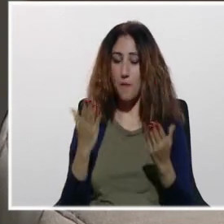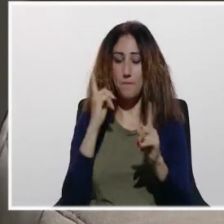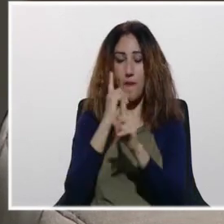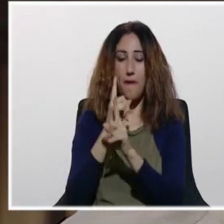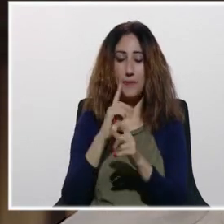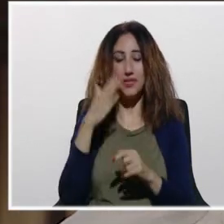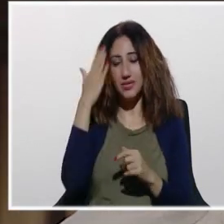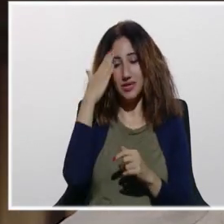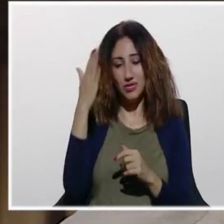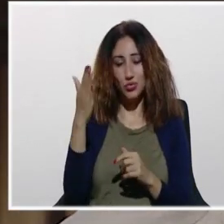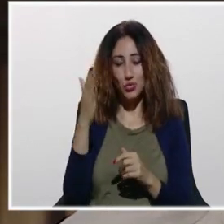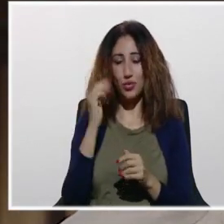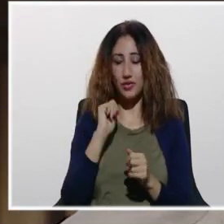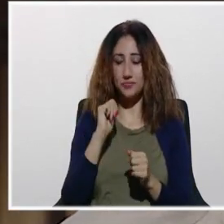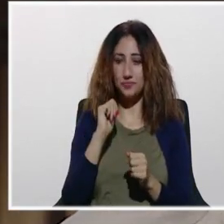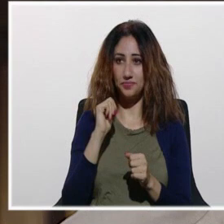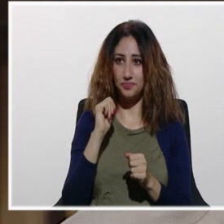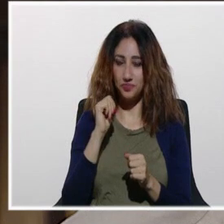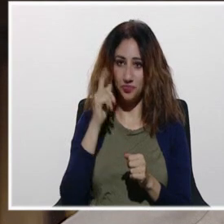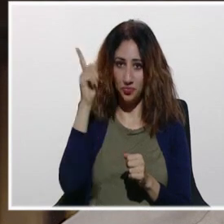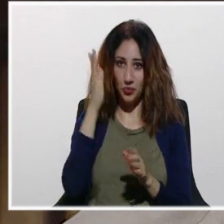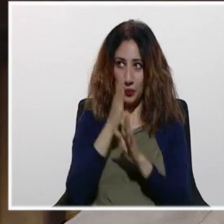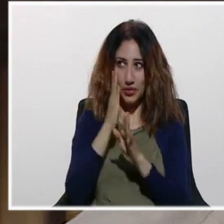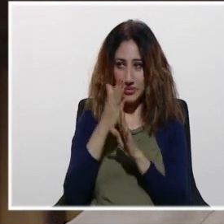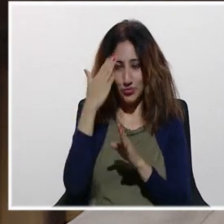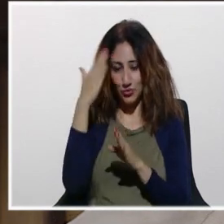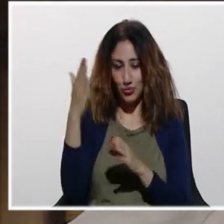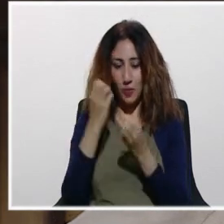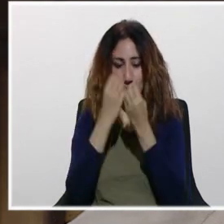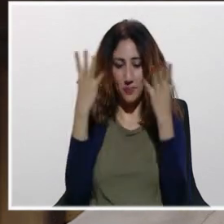شكرا للنجم والفنان الكبير جمال عبد الناصر اللي نورنا واسعدنا النهارده.